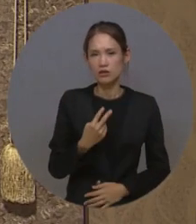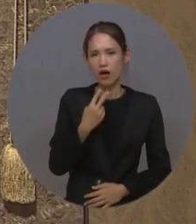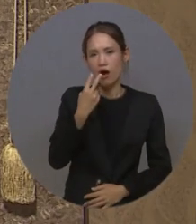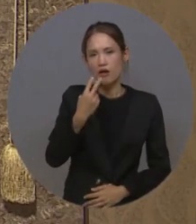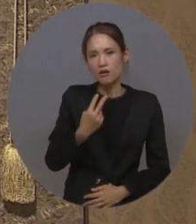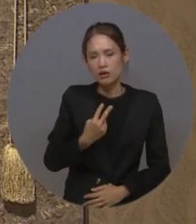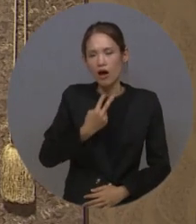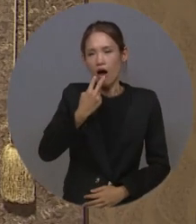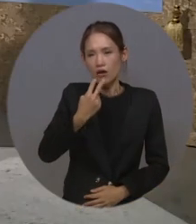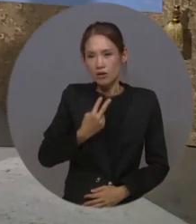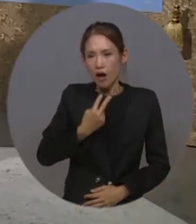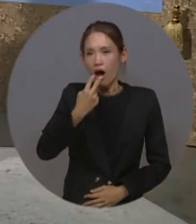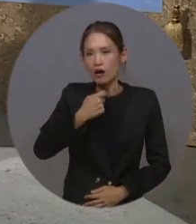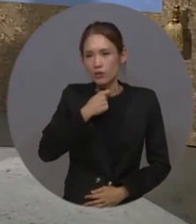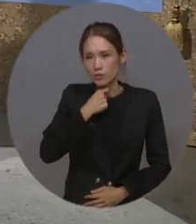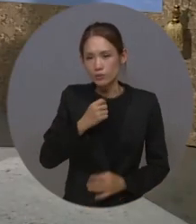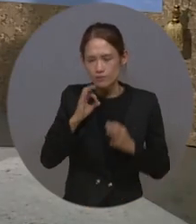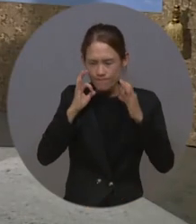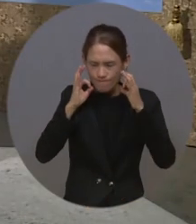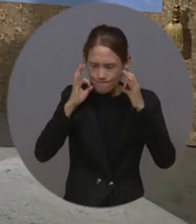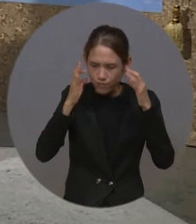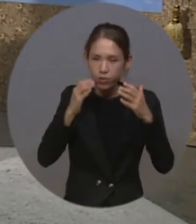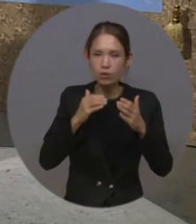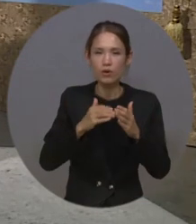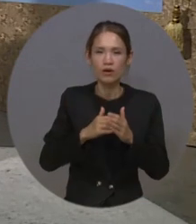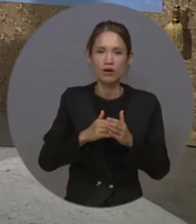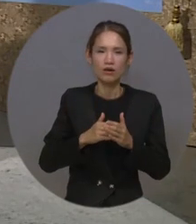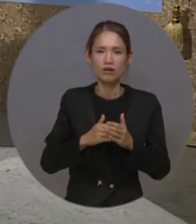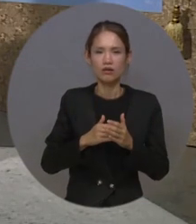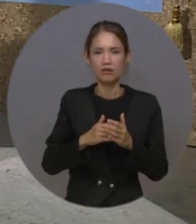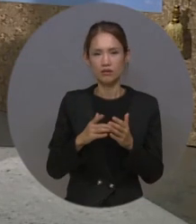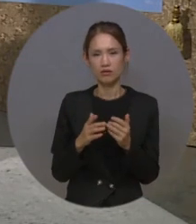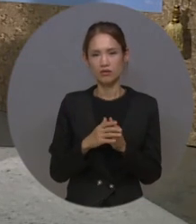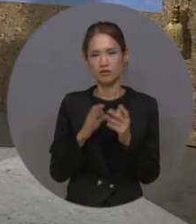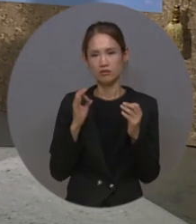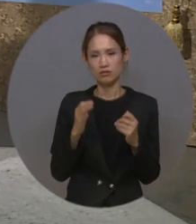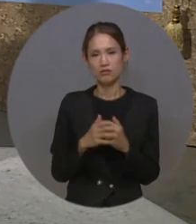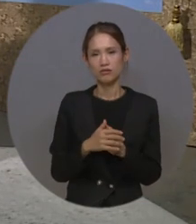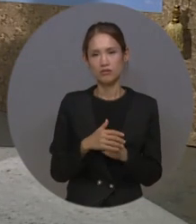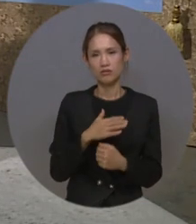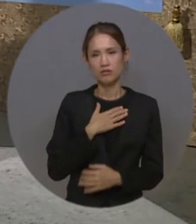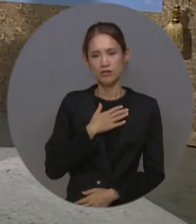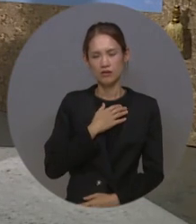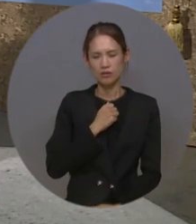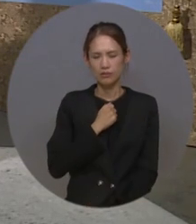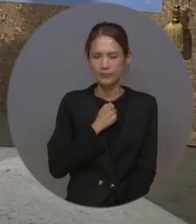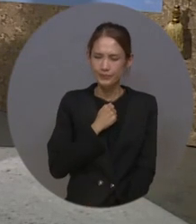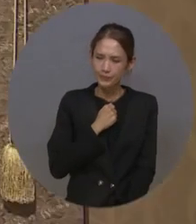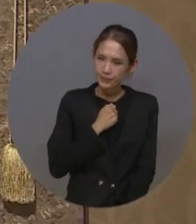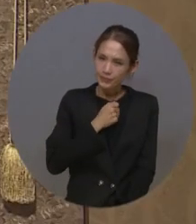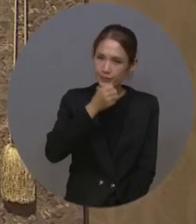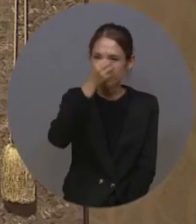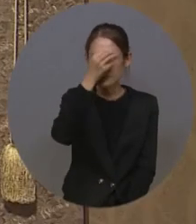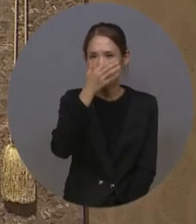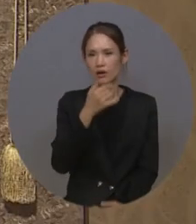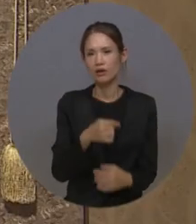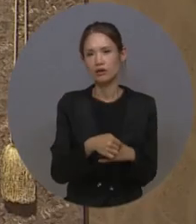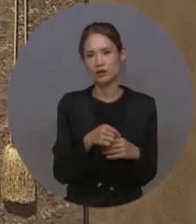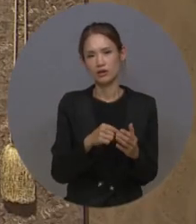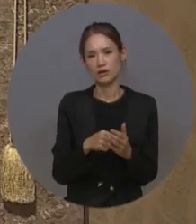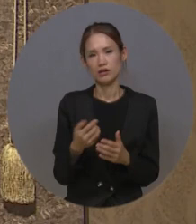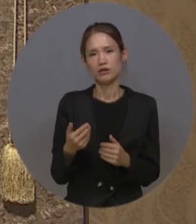얼마나 노력했겠어요. 그걸 보면서 저는 너무 막 미안하고 가슴 아프고 그냥